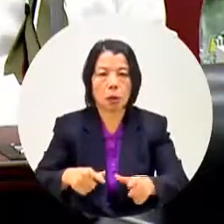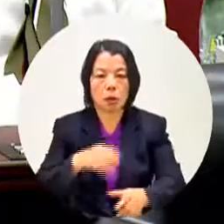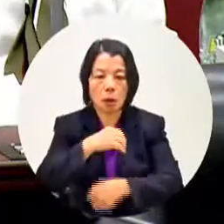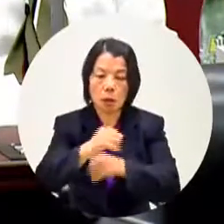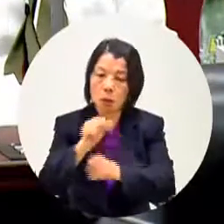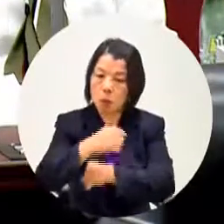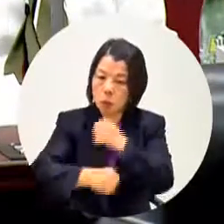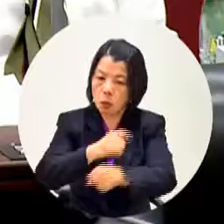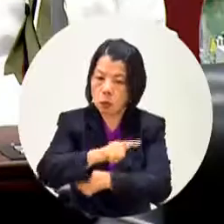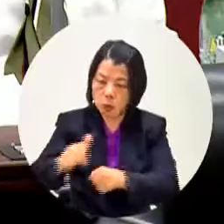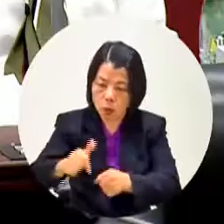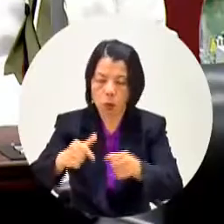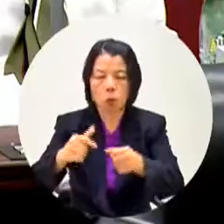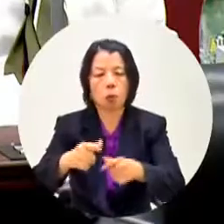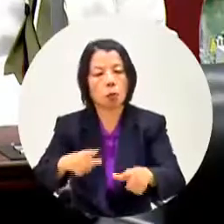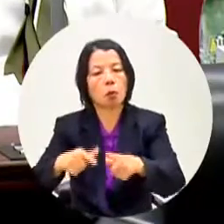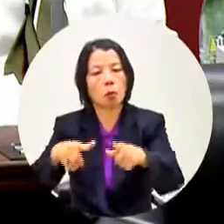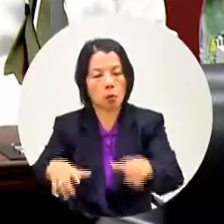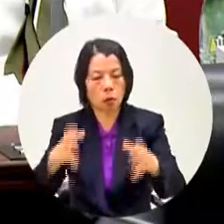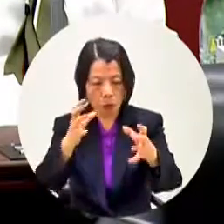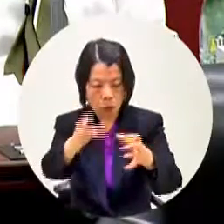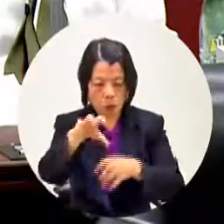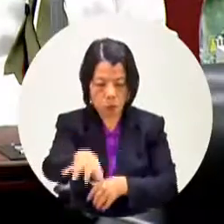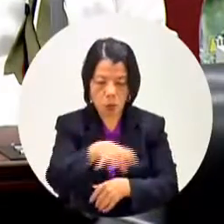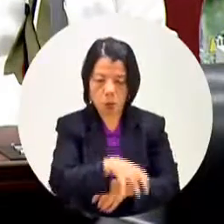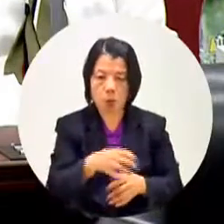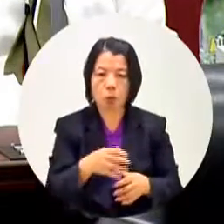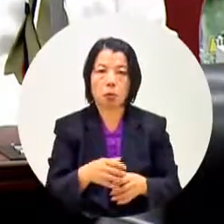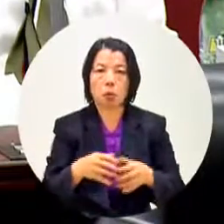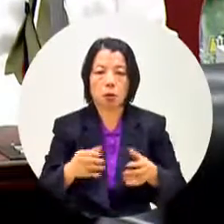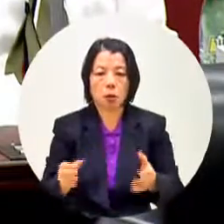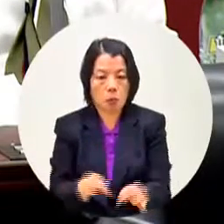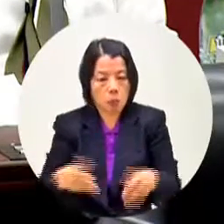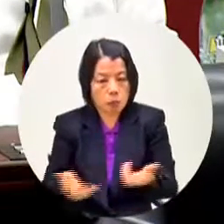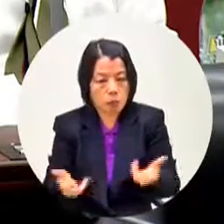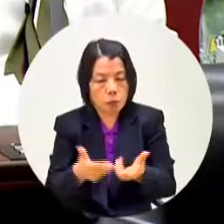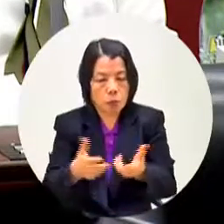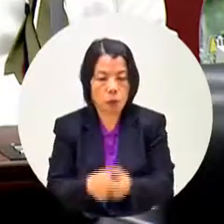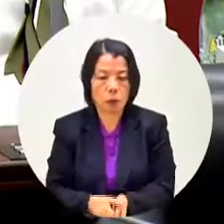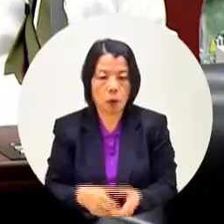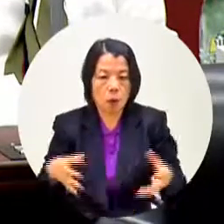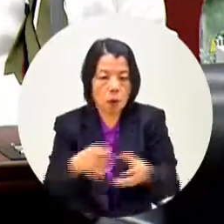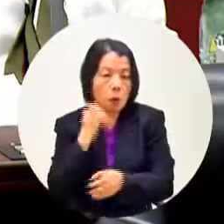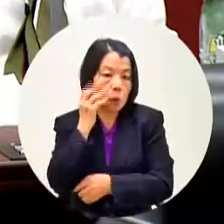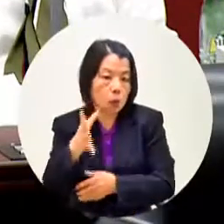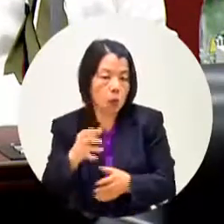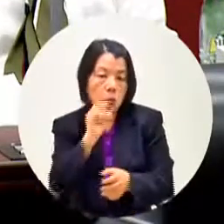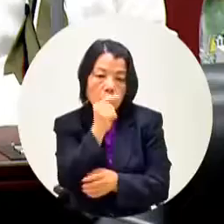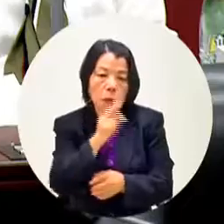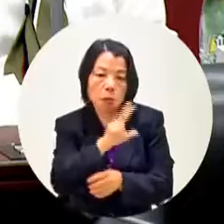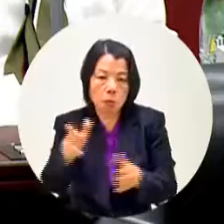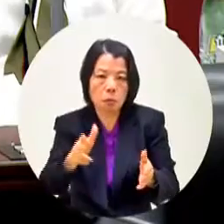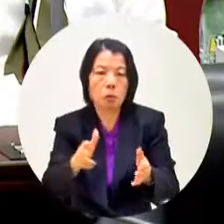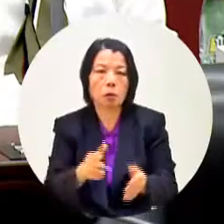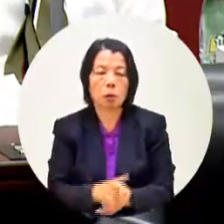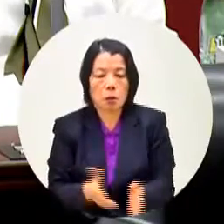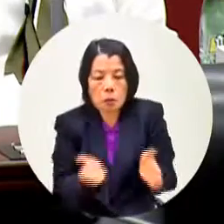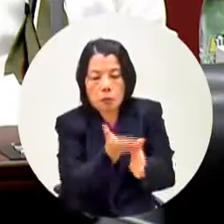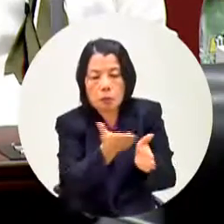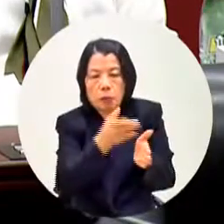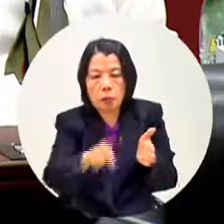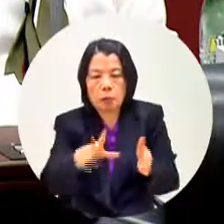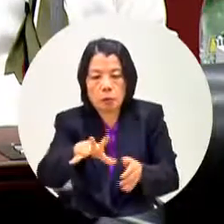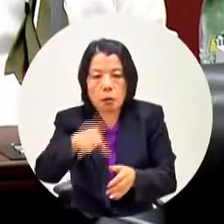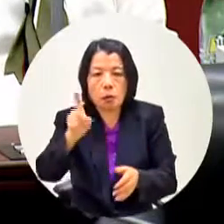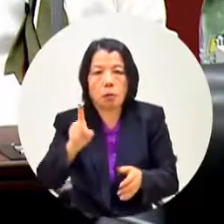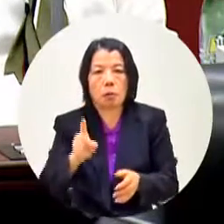然后没有厕所需要就地解决的时候，你会不会开始大骂市政府，开始大骂争取的议员？好、哦、可能会好、哦、所以为了预防这两个